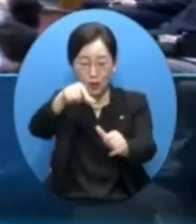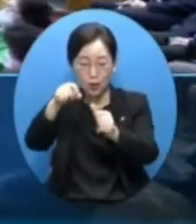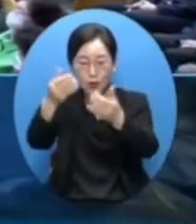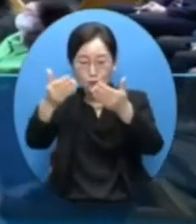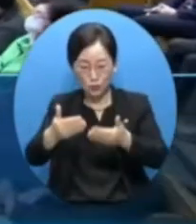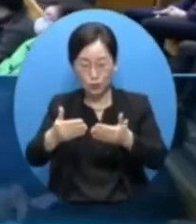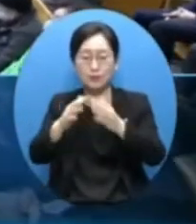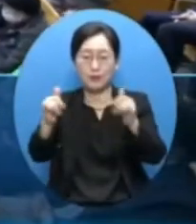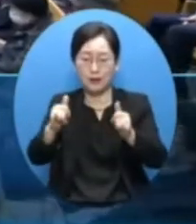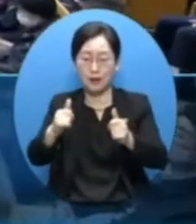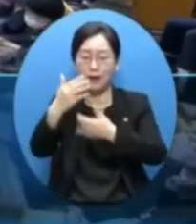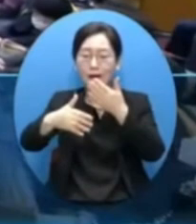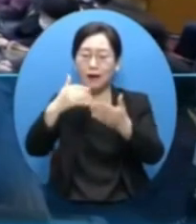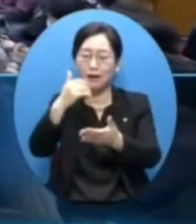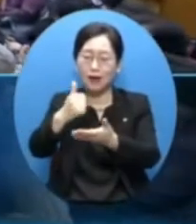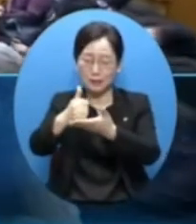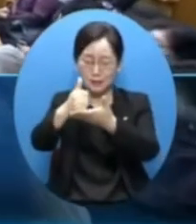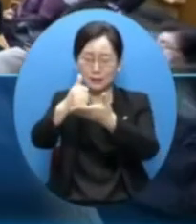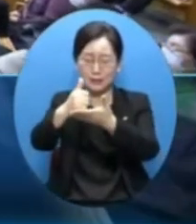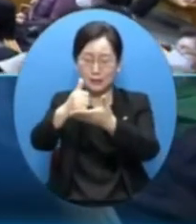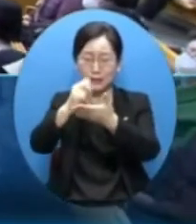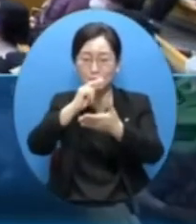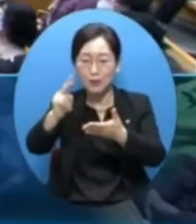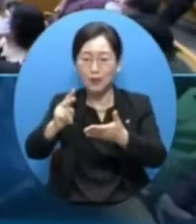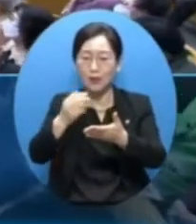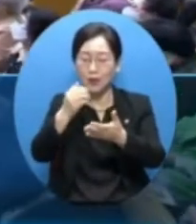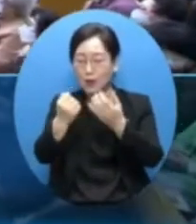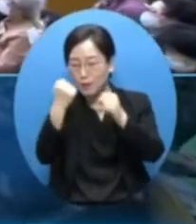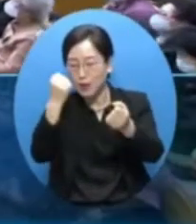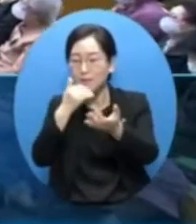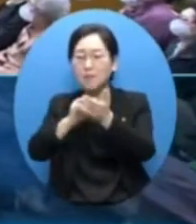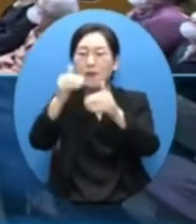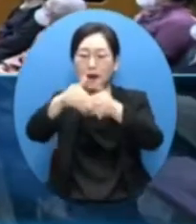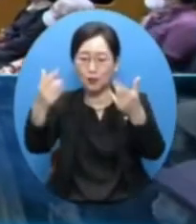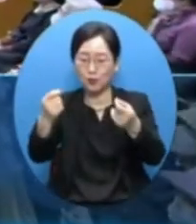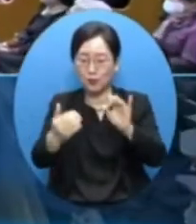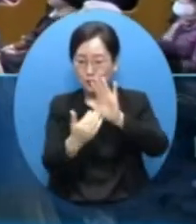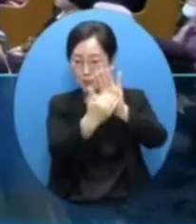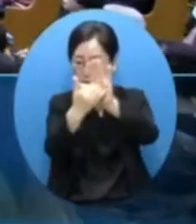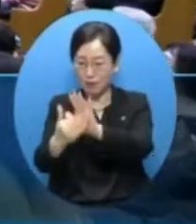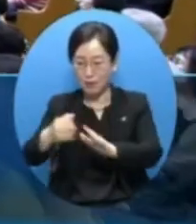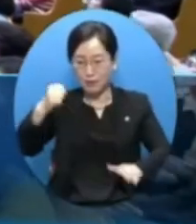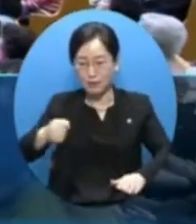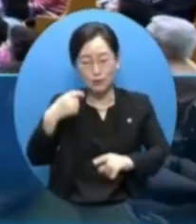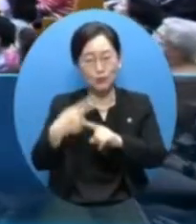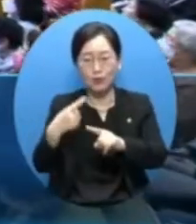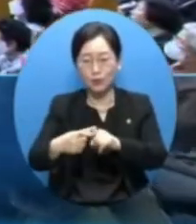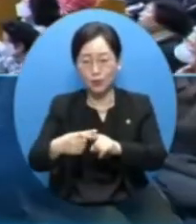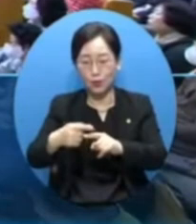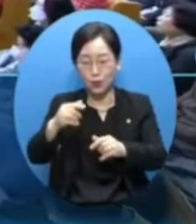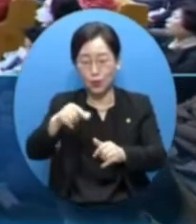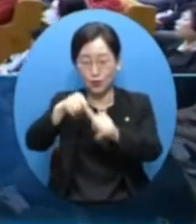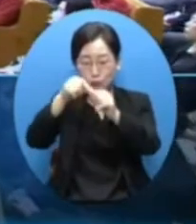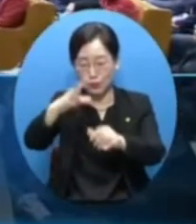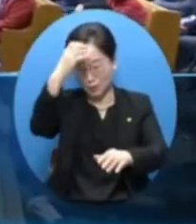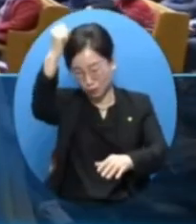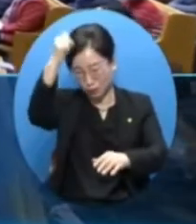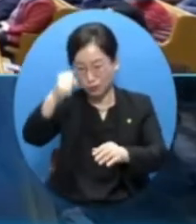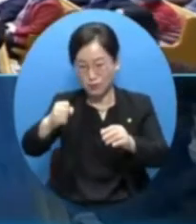나의 하나님이시요 내가 그 안에 피할 나의 바위시요 나의 방패시요 나의 구원의 뿌리시요 나의